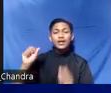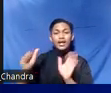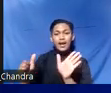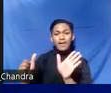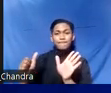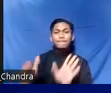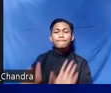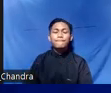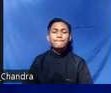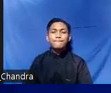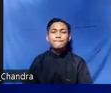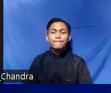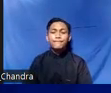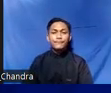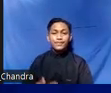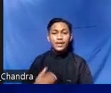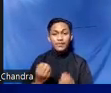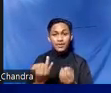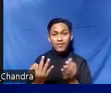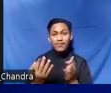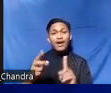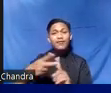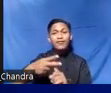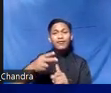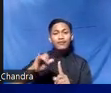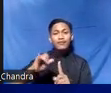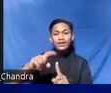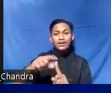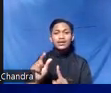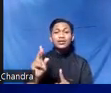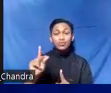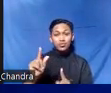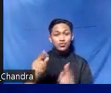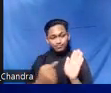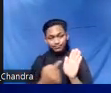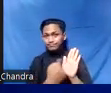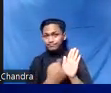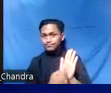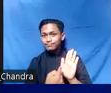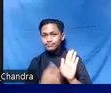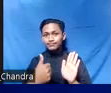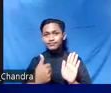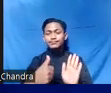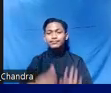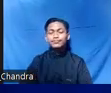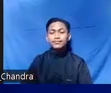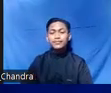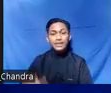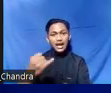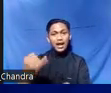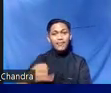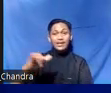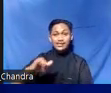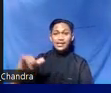ini beberapa fitur dari utero yaitu mengumpulkan data dengan sekali klik itu gambarnya sama Ya seperti yang tadi